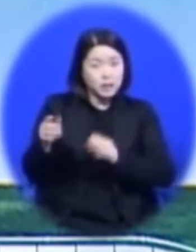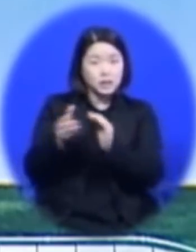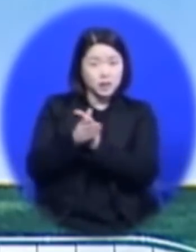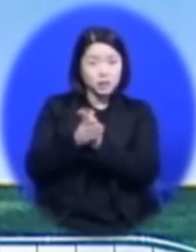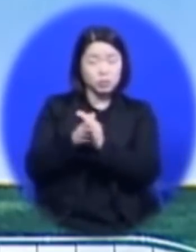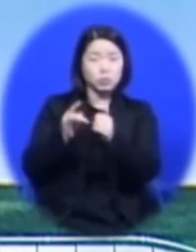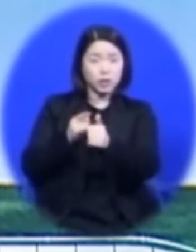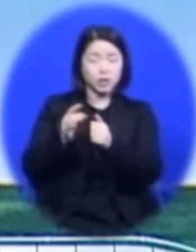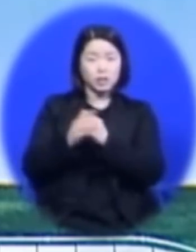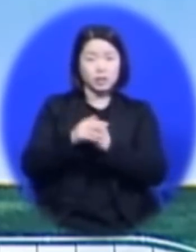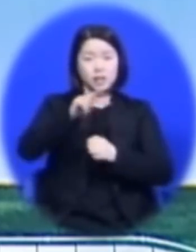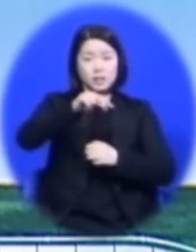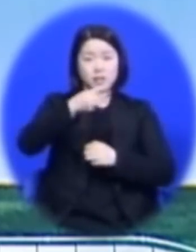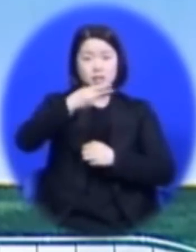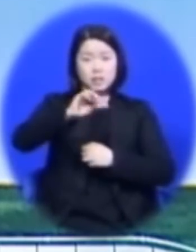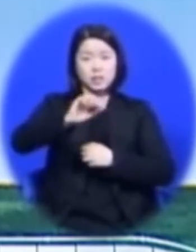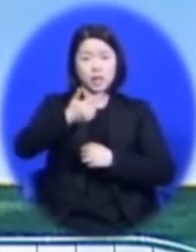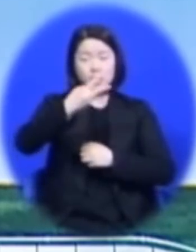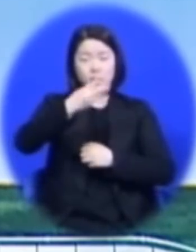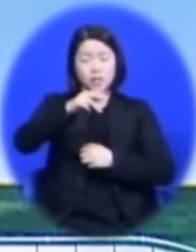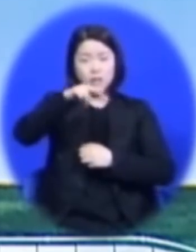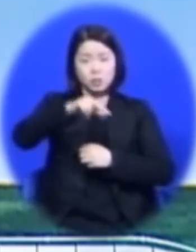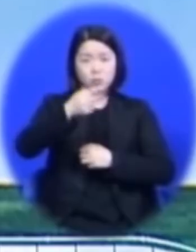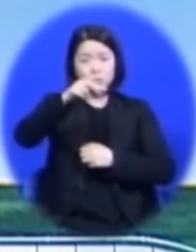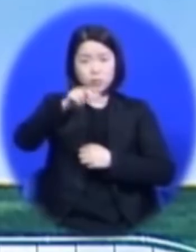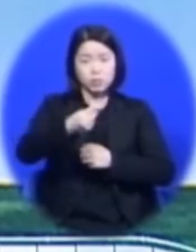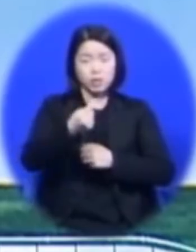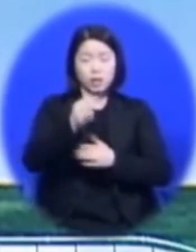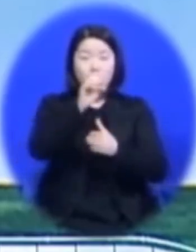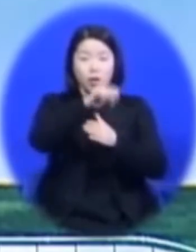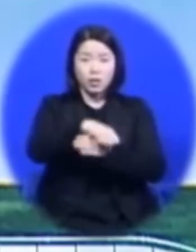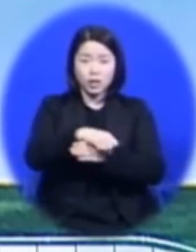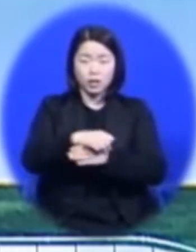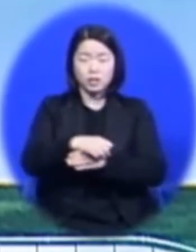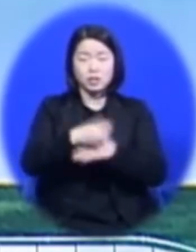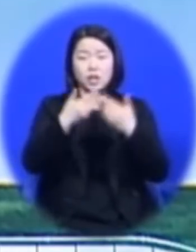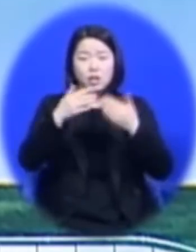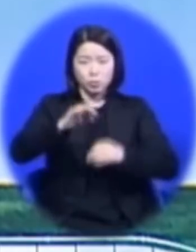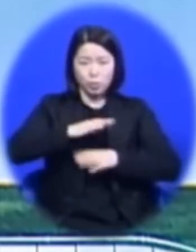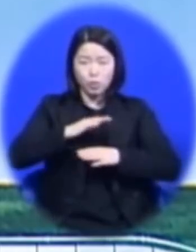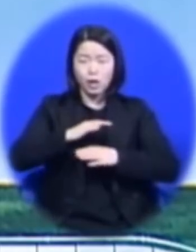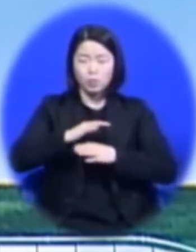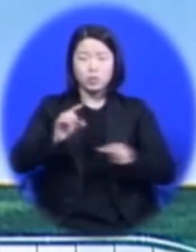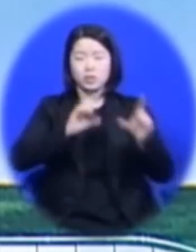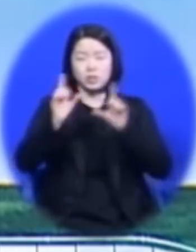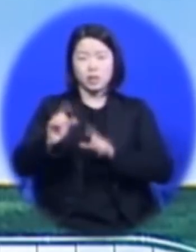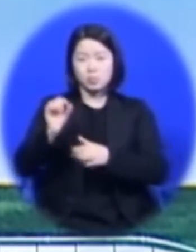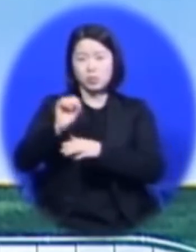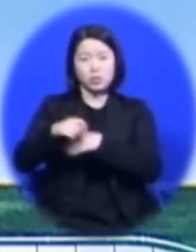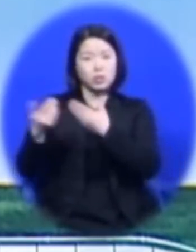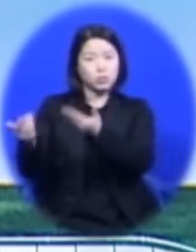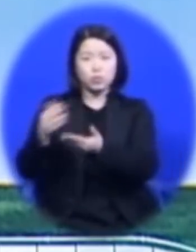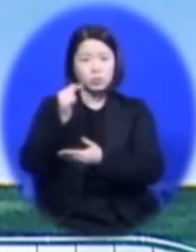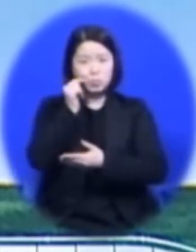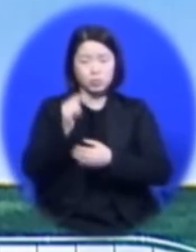스탠리 존스 에게 허락하셨다 던 그 놀라운 삶을 허락하실 수 가 없었던 거죠